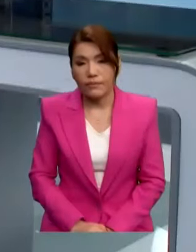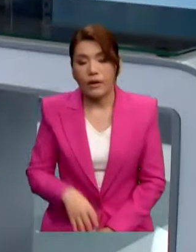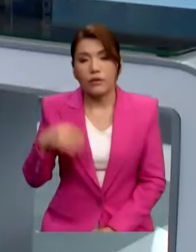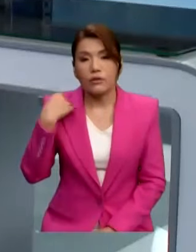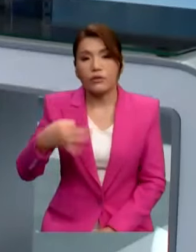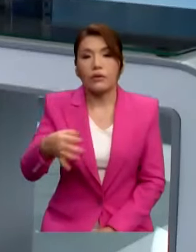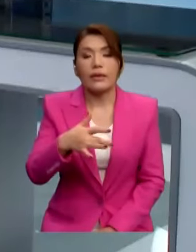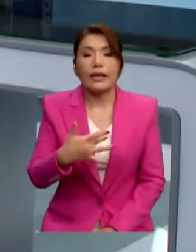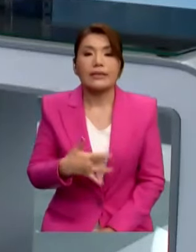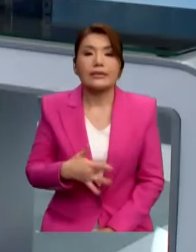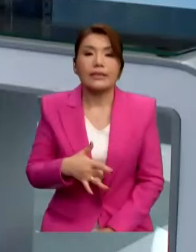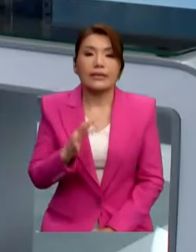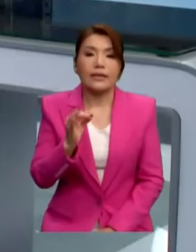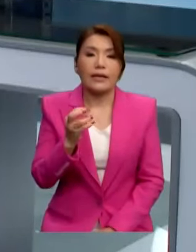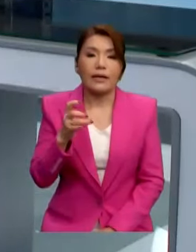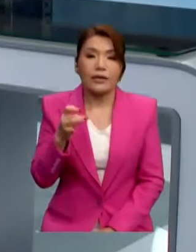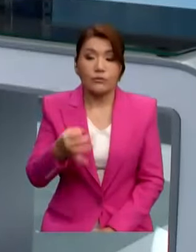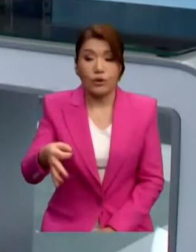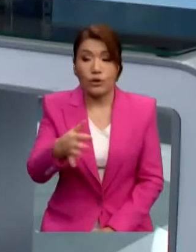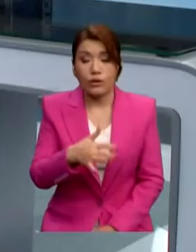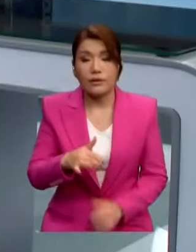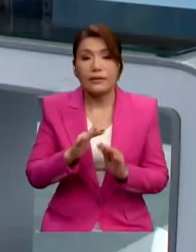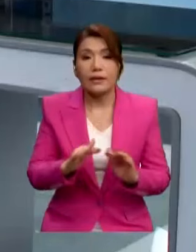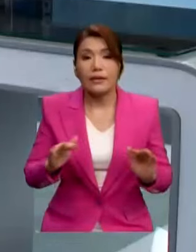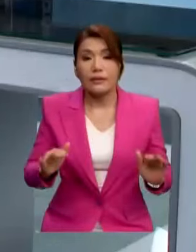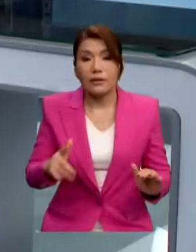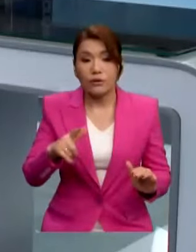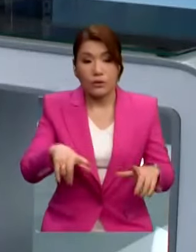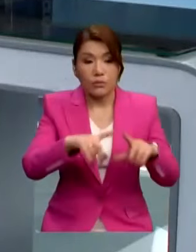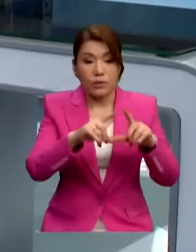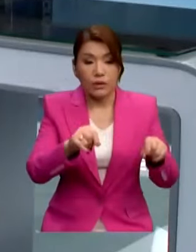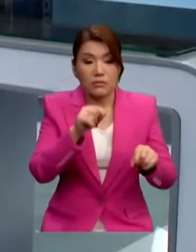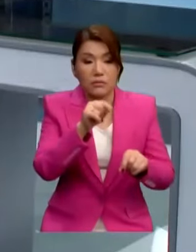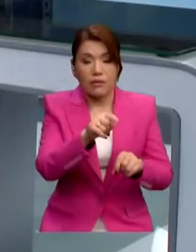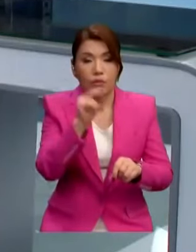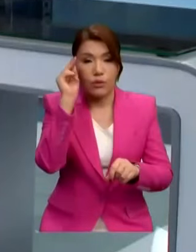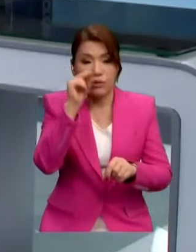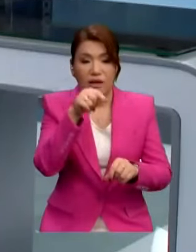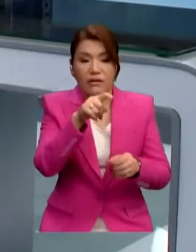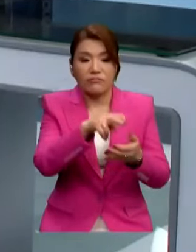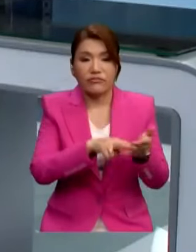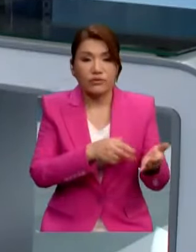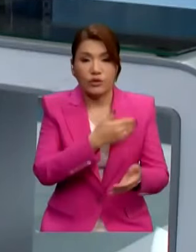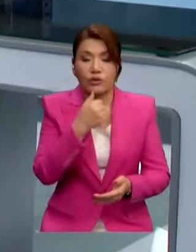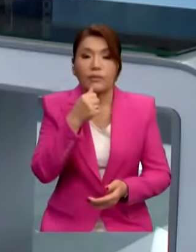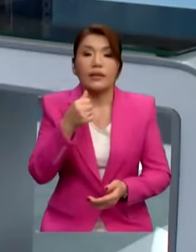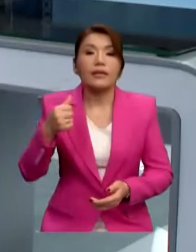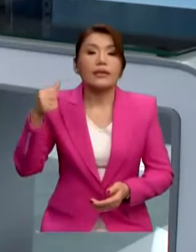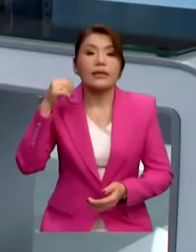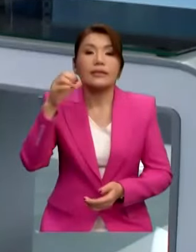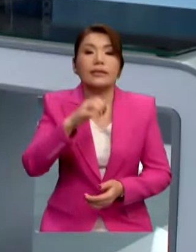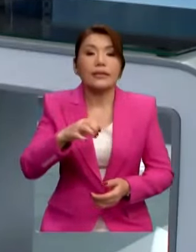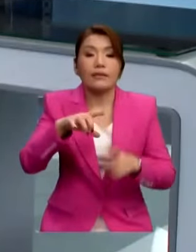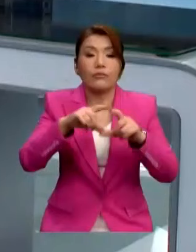Түркістан облысы Сарыағаш ауданы Бағыс ауылының балалары сан мен санатта жоқ мектепте білім алып жатыр. Өткені былтыр қыркүйекте ашылған